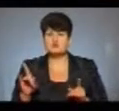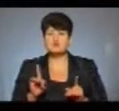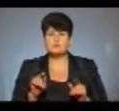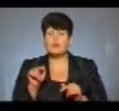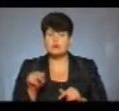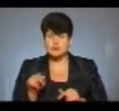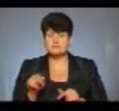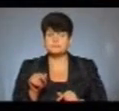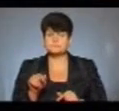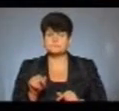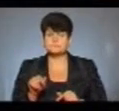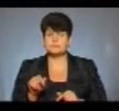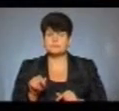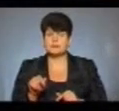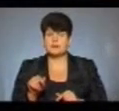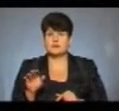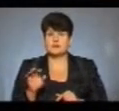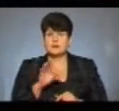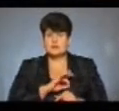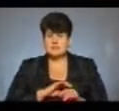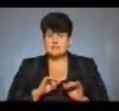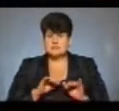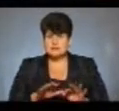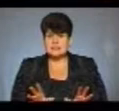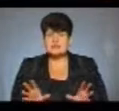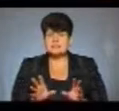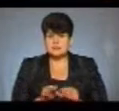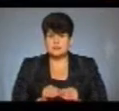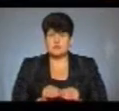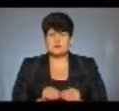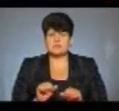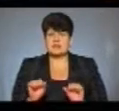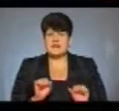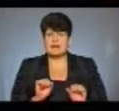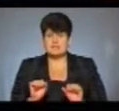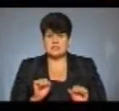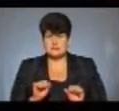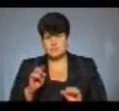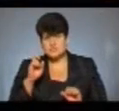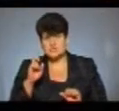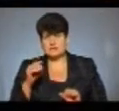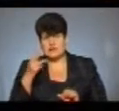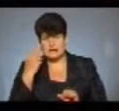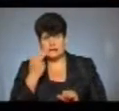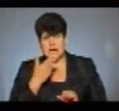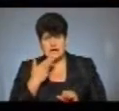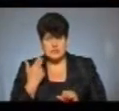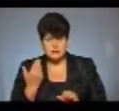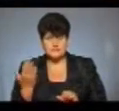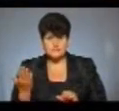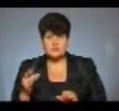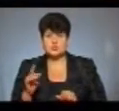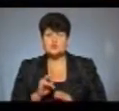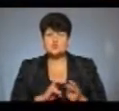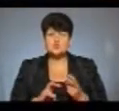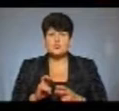вони вживали заходів для того, спільно разом з керівництвом держави Італія